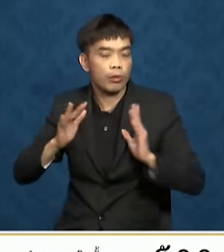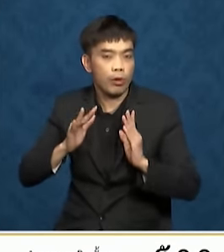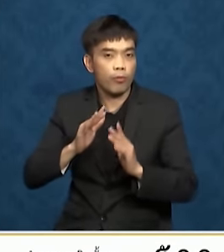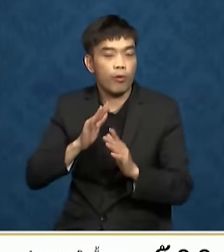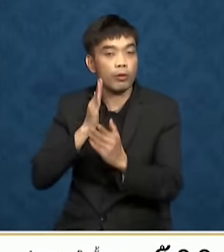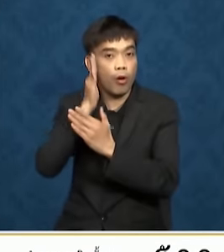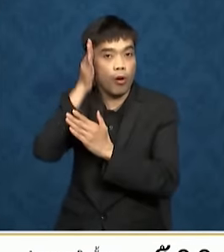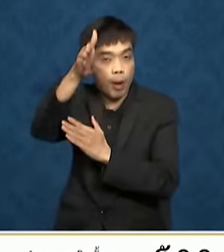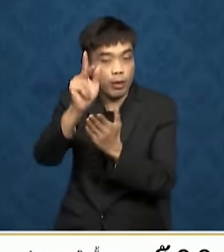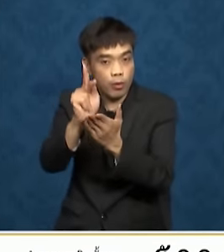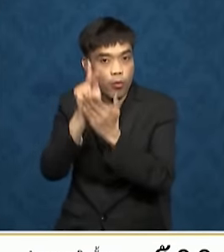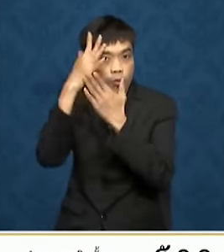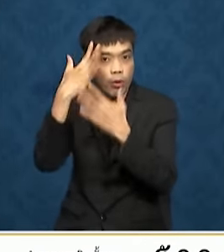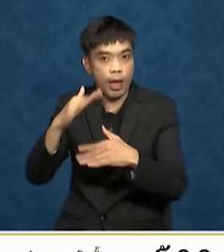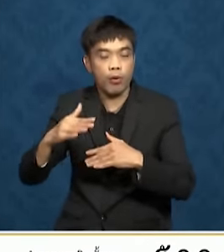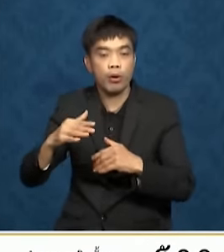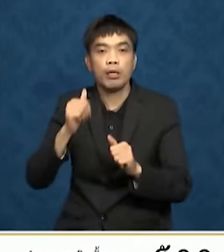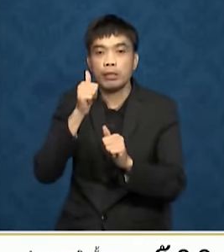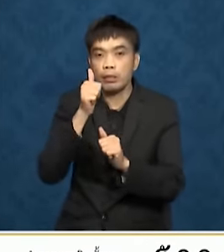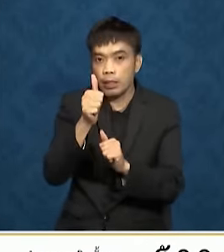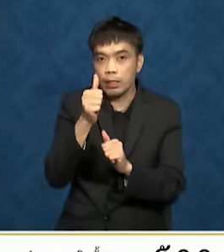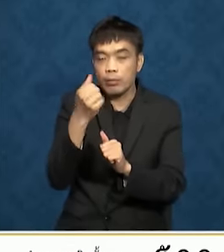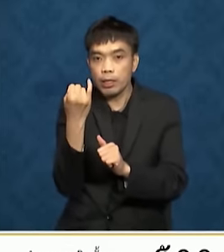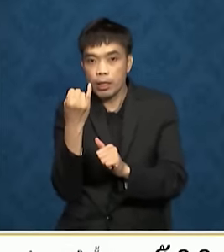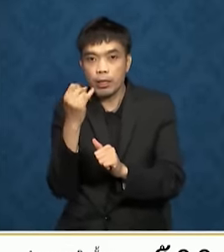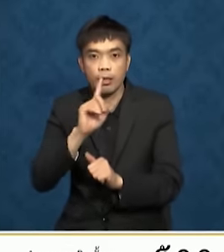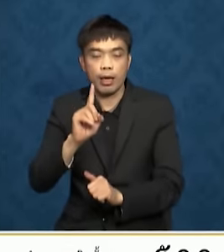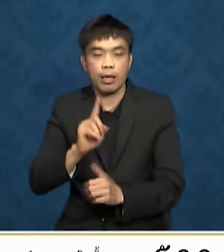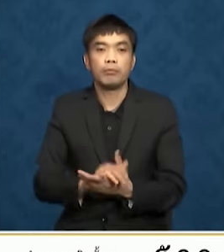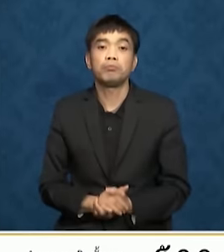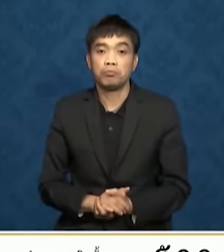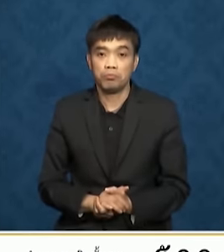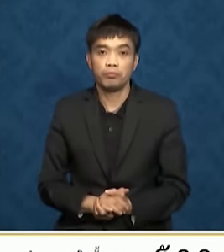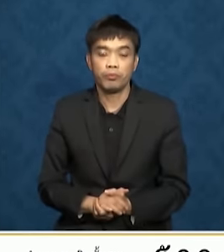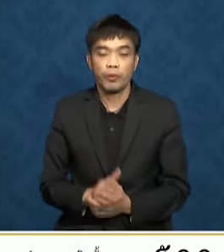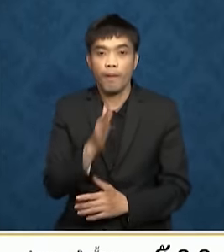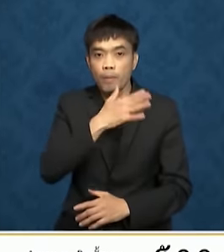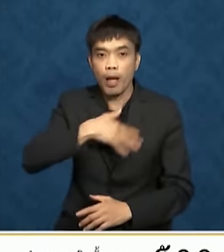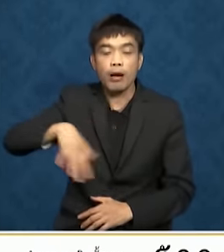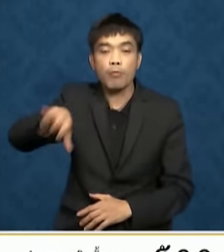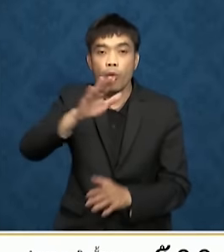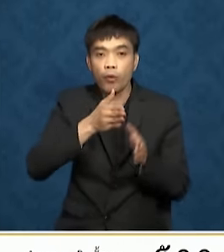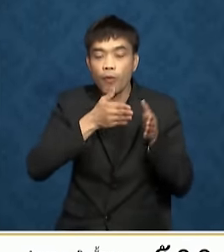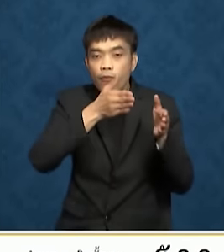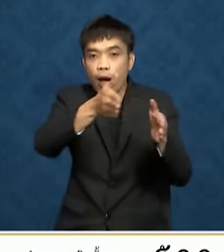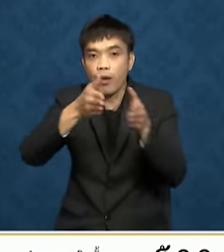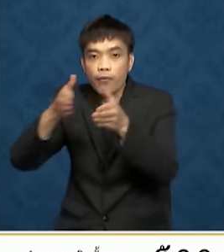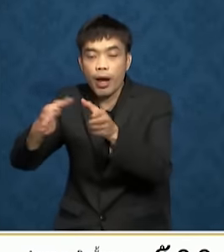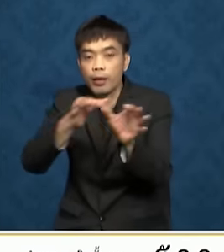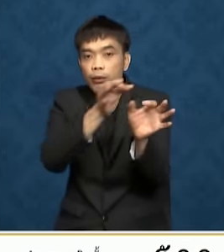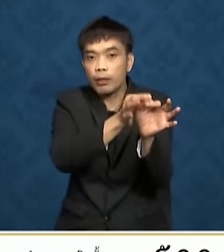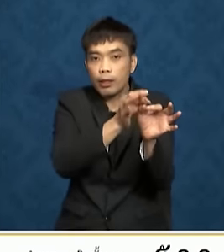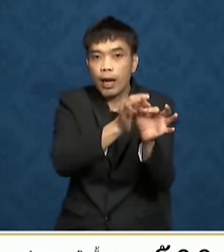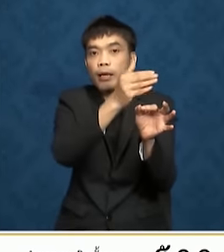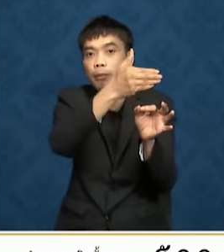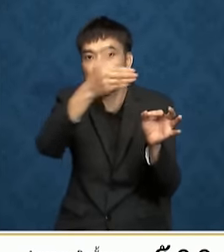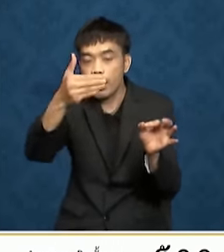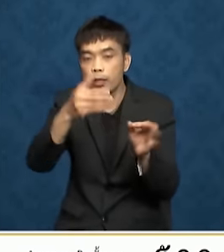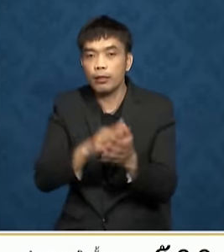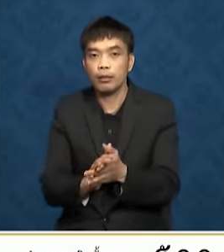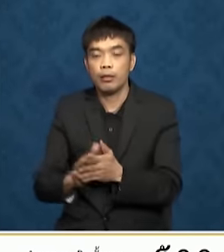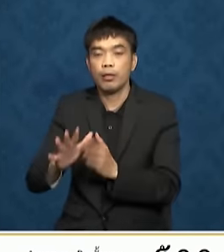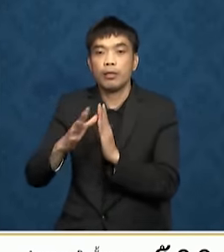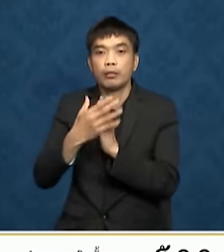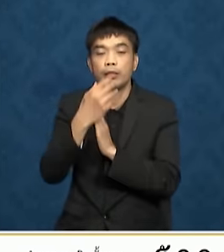หนำซ้ำครับเรื่องเกี่ยวกับดัชนีความเชื่อมั่นของทุกภาคส่วนไม่ว่าจะเป็นธนาคารแห่งประเทศไทยไม่ว่าจะเป็นสภา